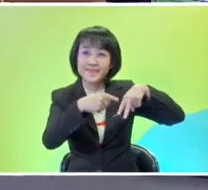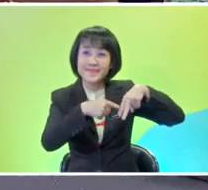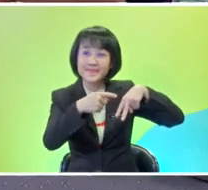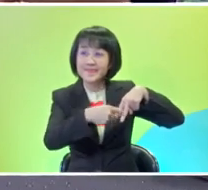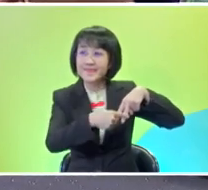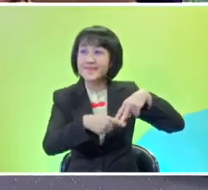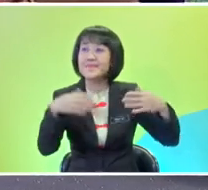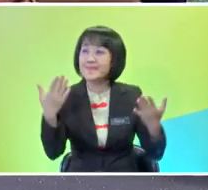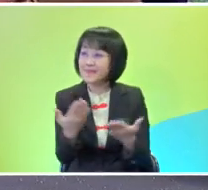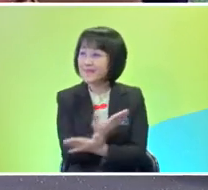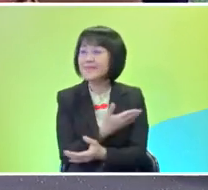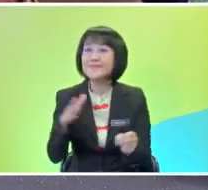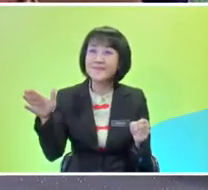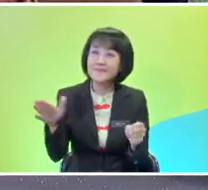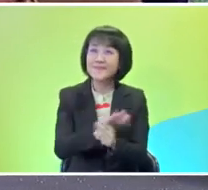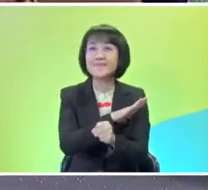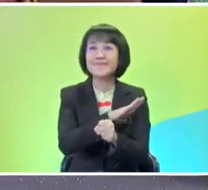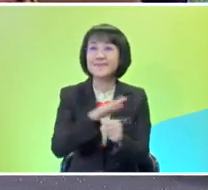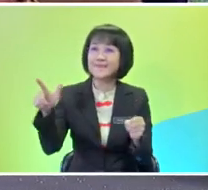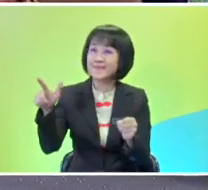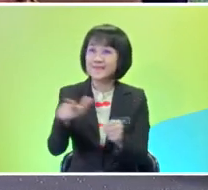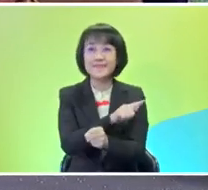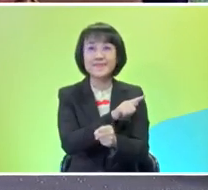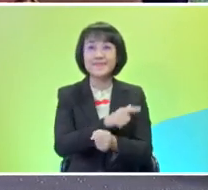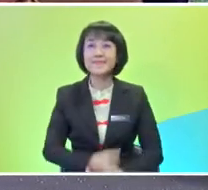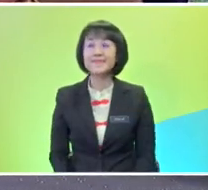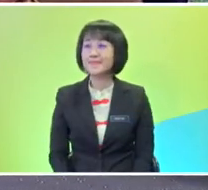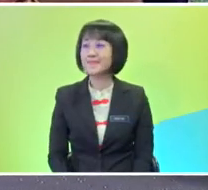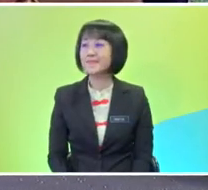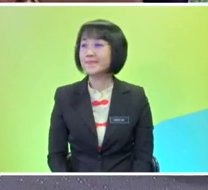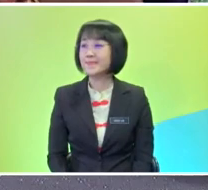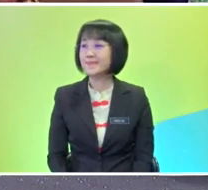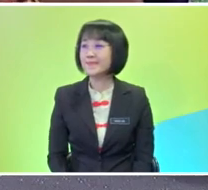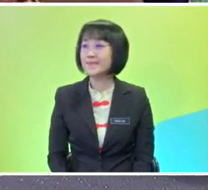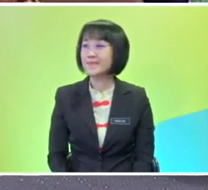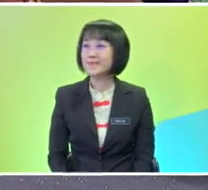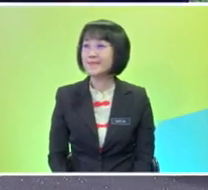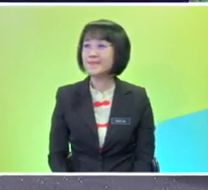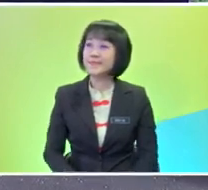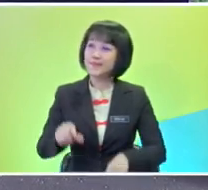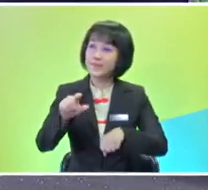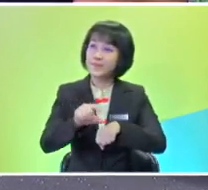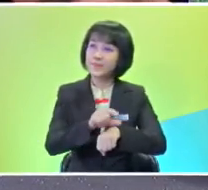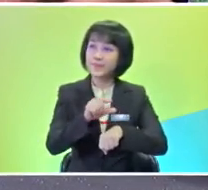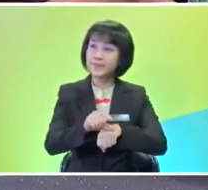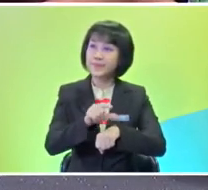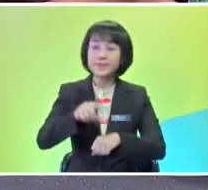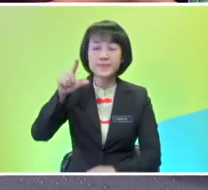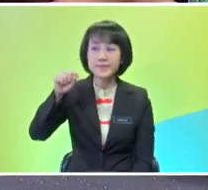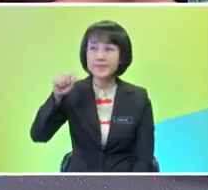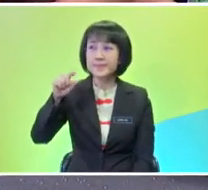sempurna burung tuh dan untuk penggunaan gam kecegu ada tak game yang lain sepertigami